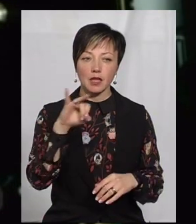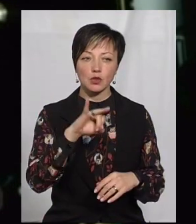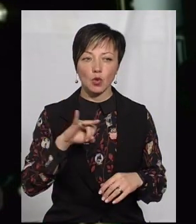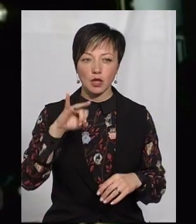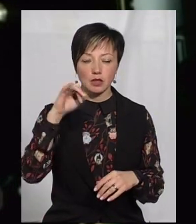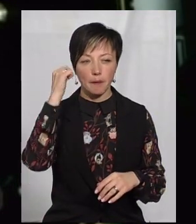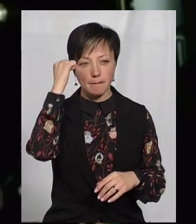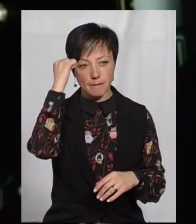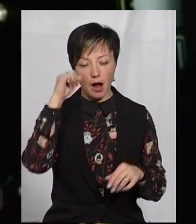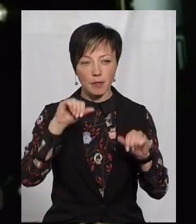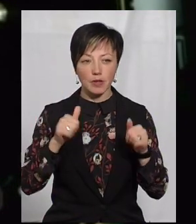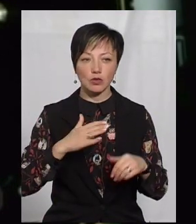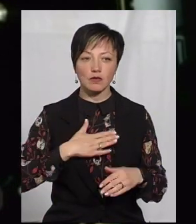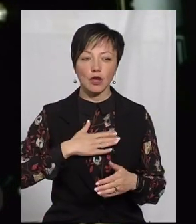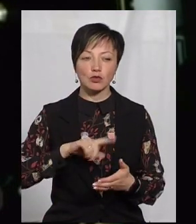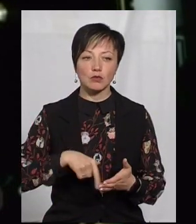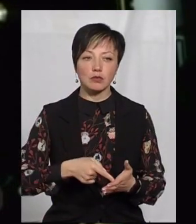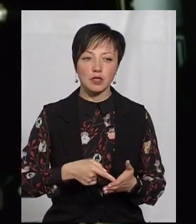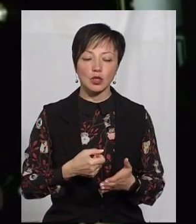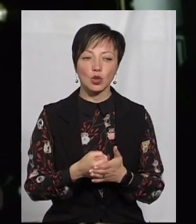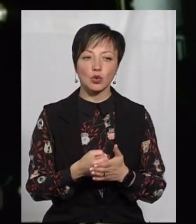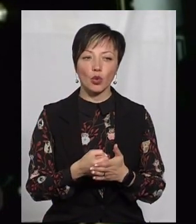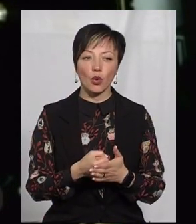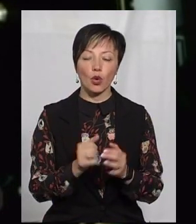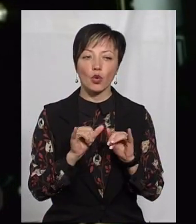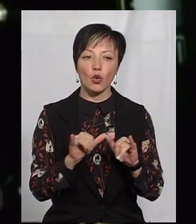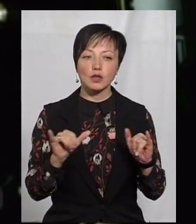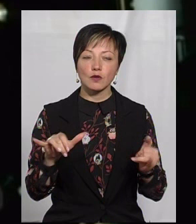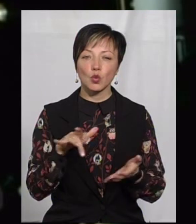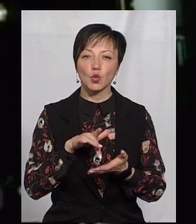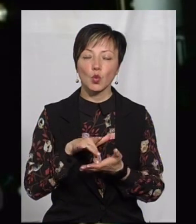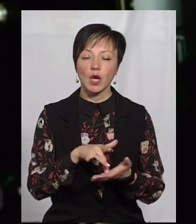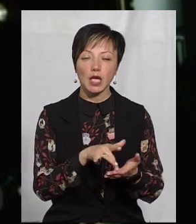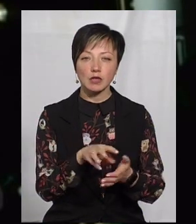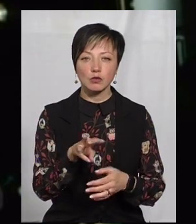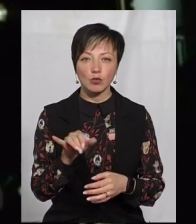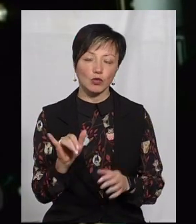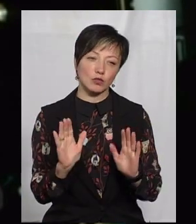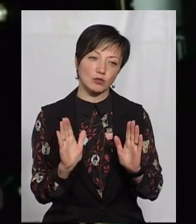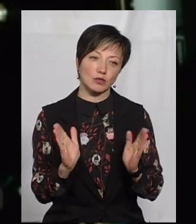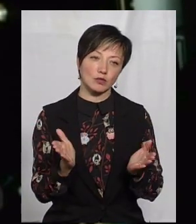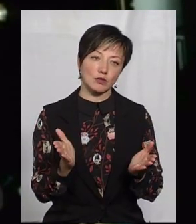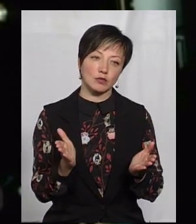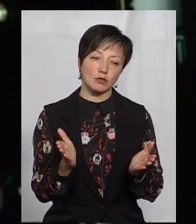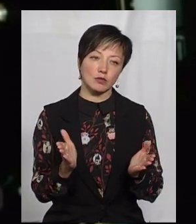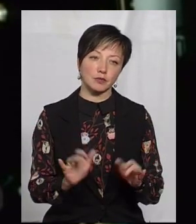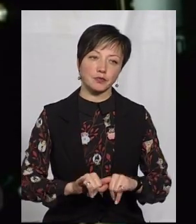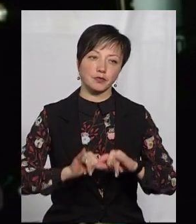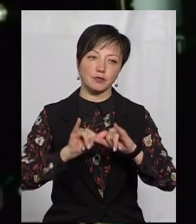історичних пам'ятників в нашому місті, до розвитку туризму, ну,